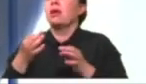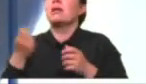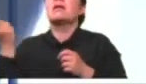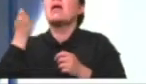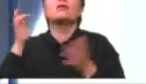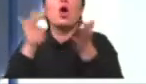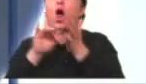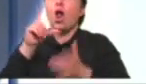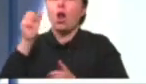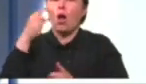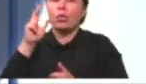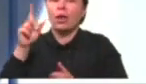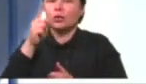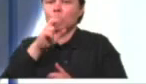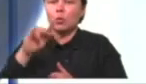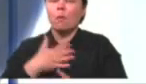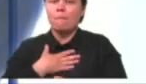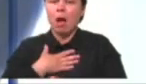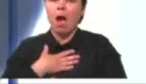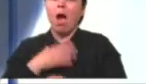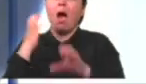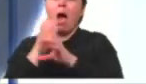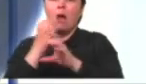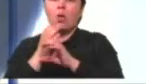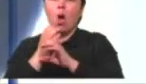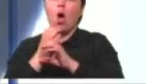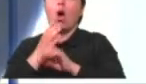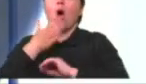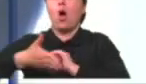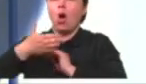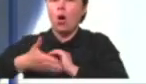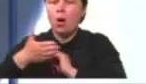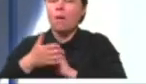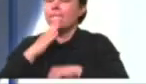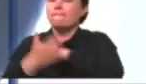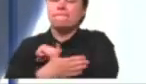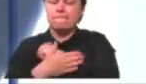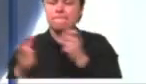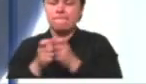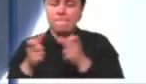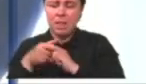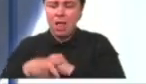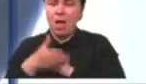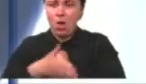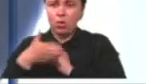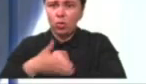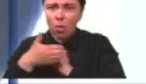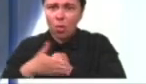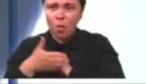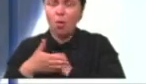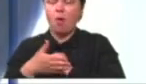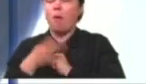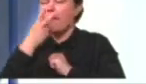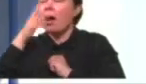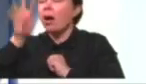Lądka-Zdrój autobusem, ale autobusem kolei dolnośląskich. Na podstawie biletu, z biletem kolejowym rozkład